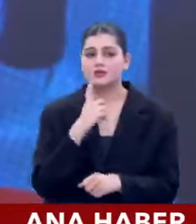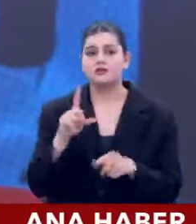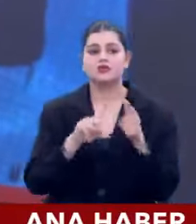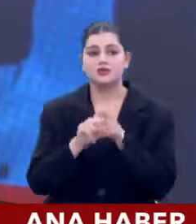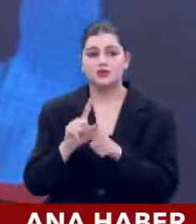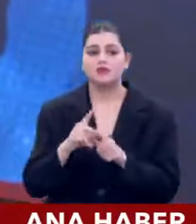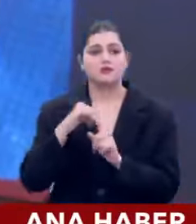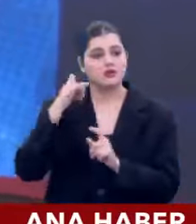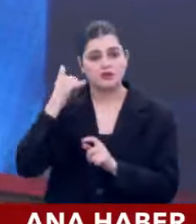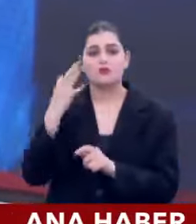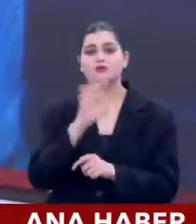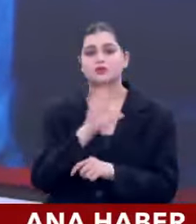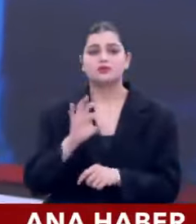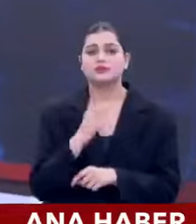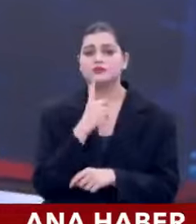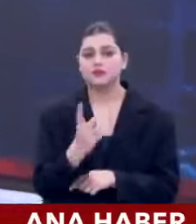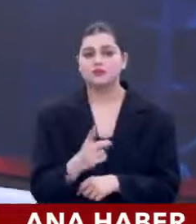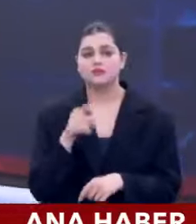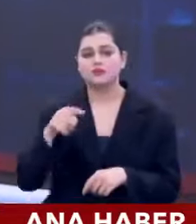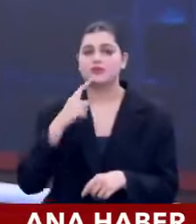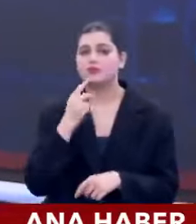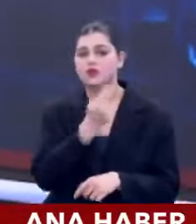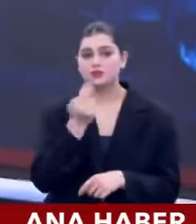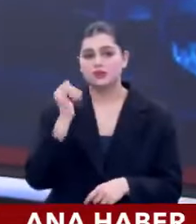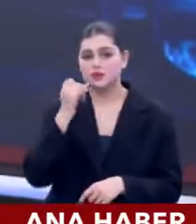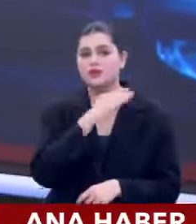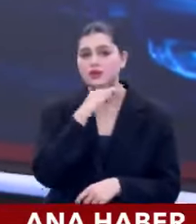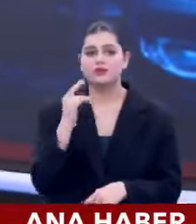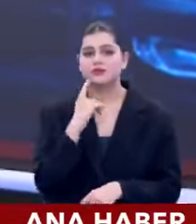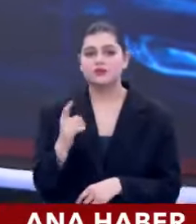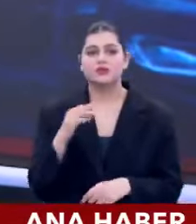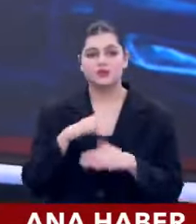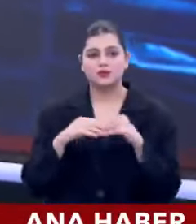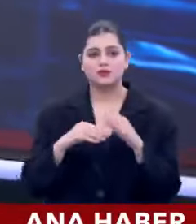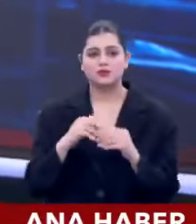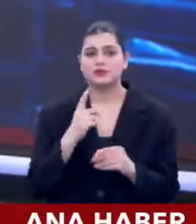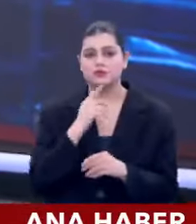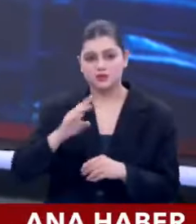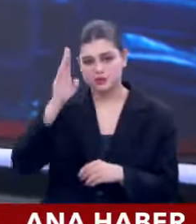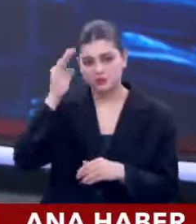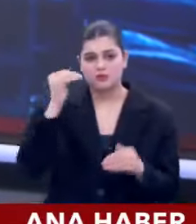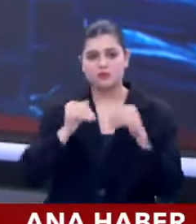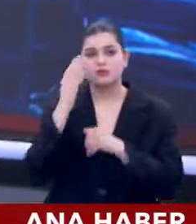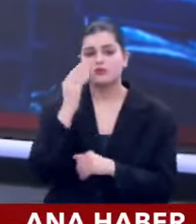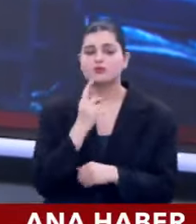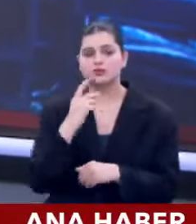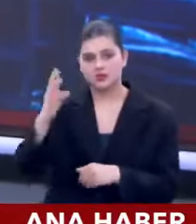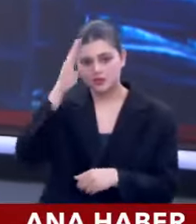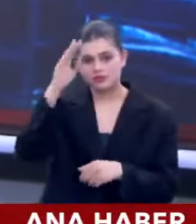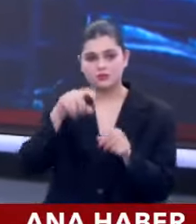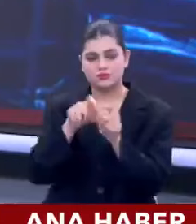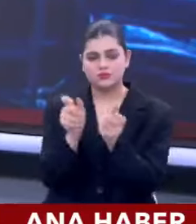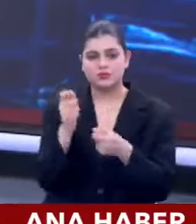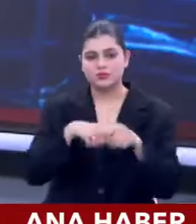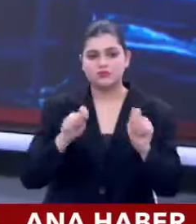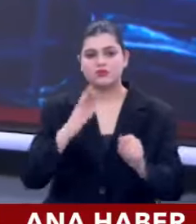jandarmaya ihbar edilmeseydi var ya bu 700 kilo et Adana'dan yola çıkıp İstanbul'a gelecekti İstanbul'da sucuk